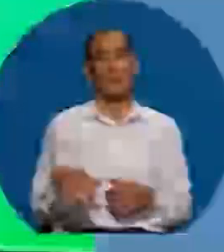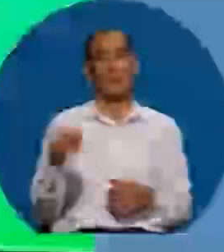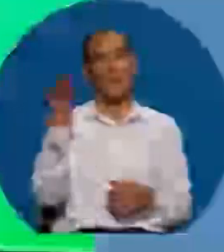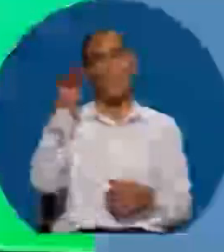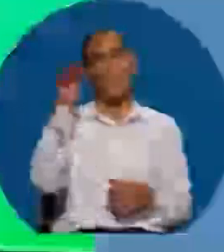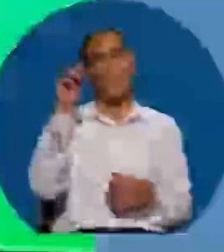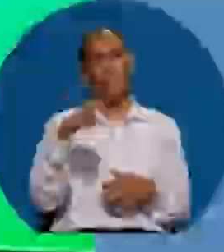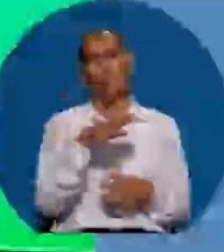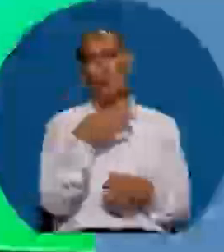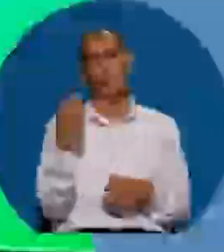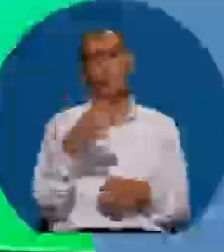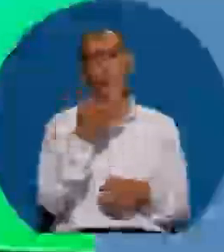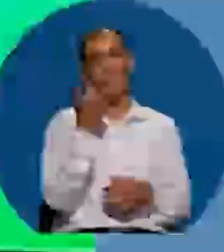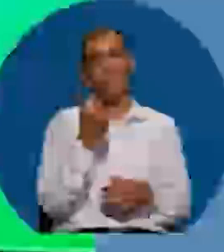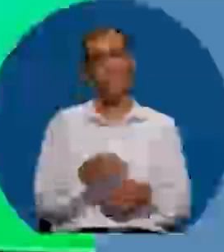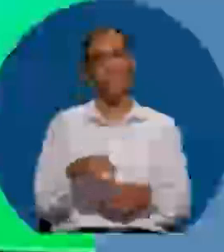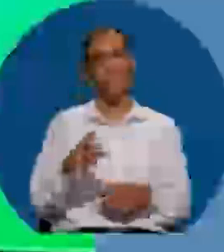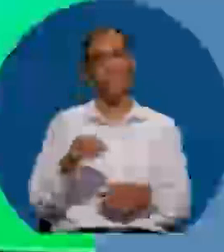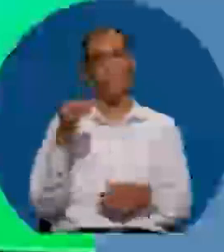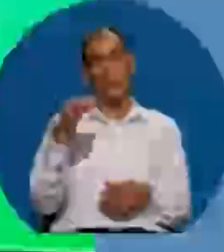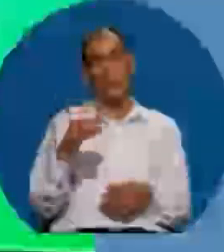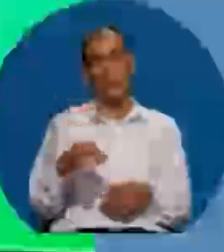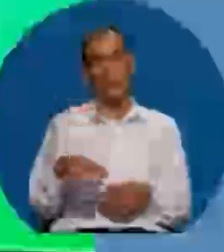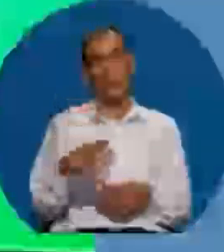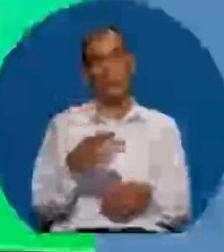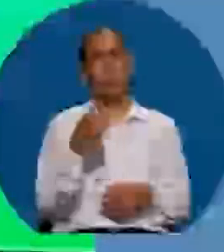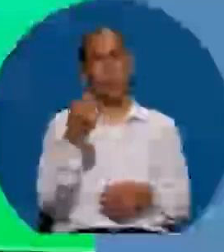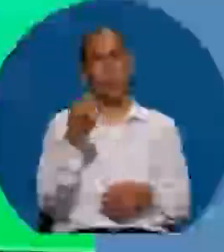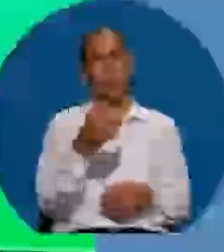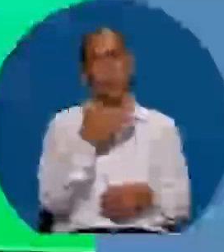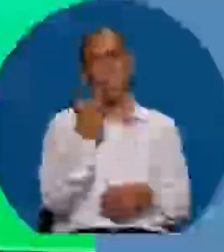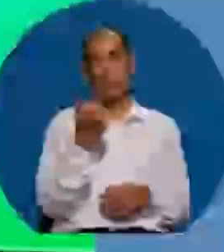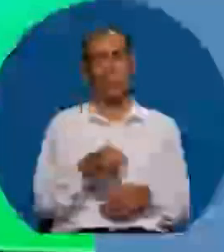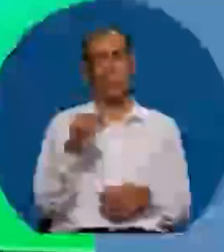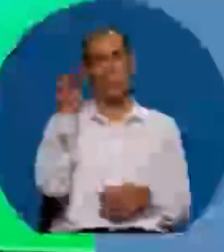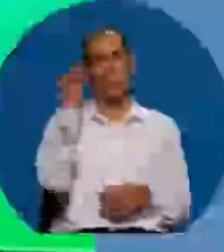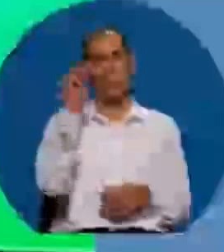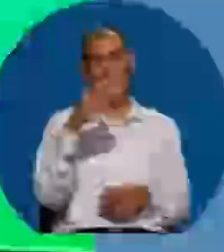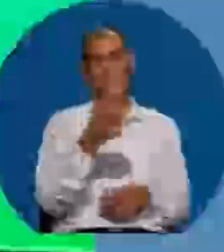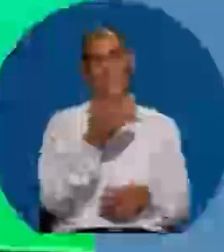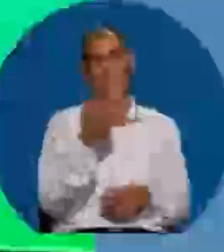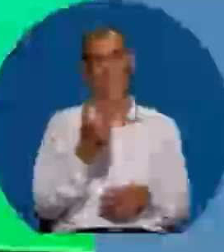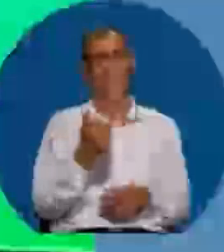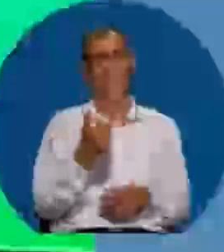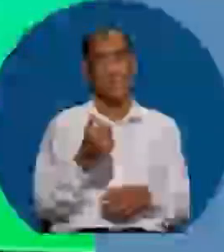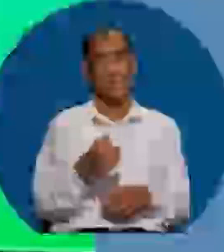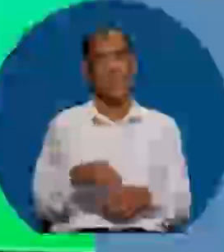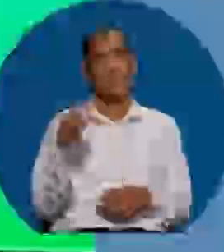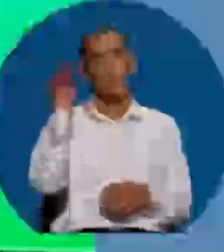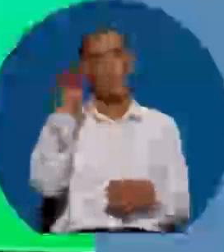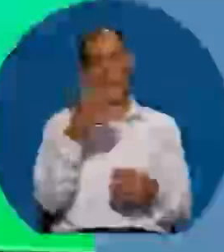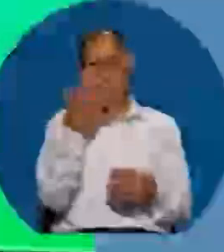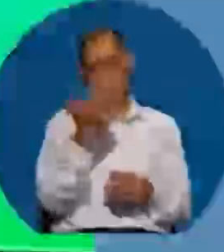жоқ, өнердің артығы жоқ дейді. Демек, оқушылар, білім адамға еш уақытта көплік етпейді екен. Біз қаншелі